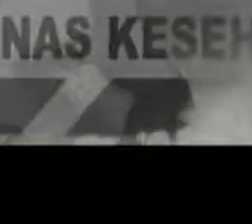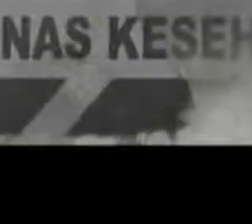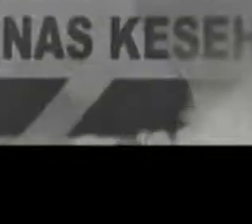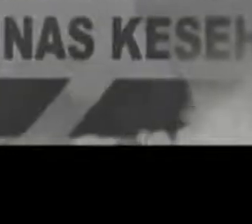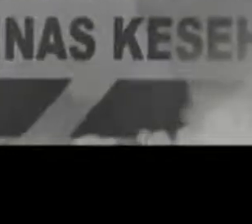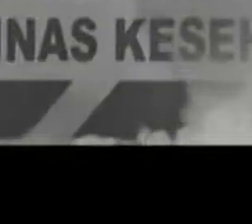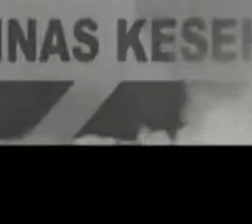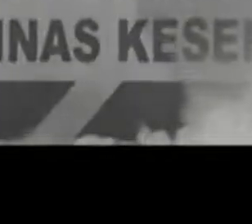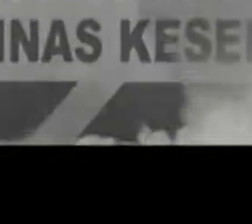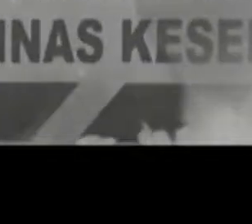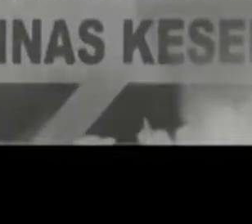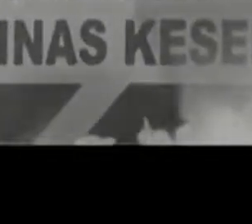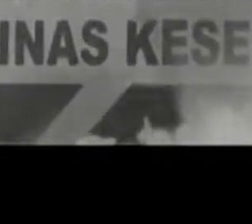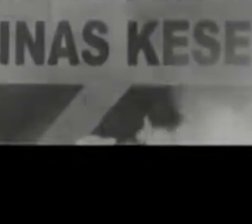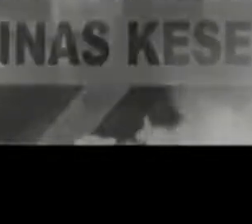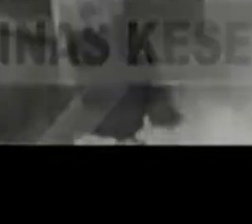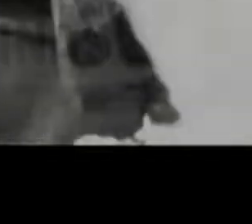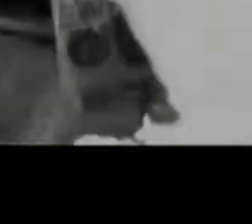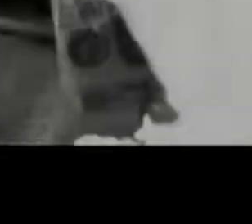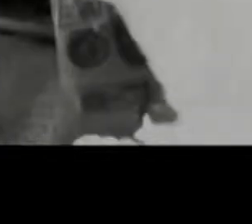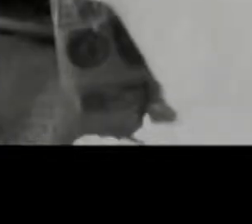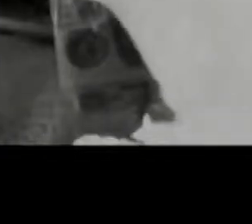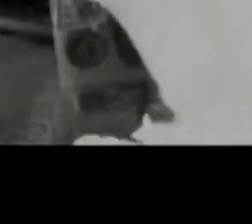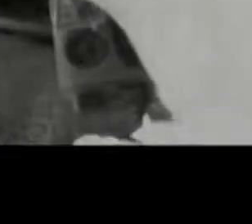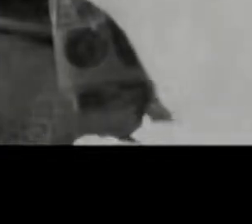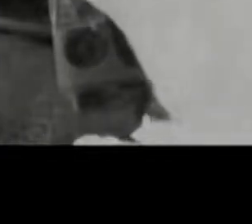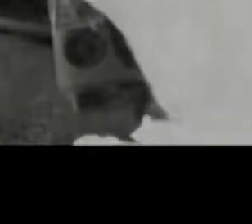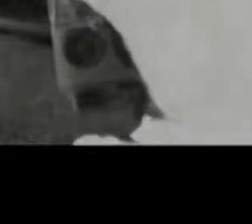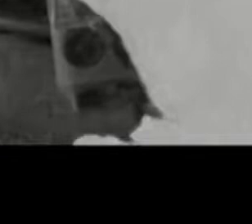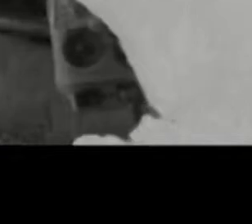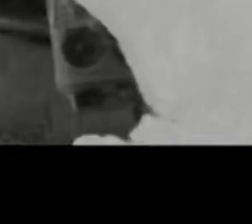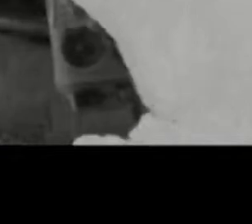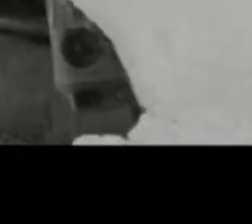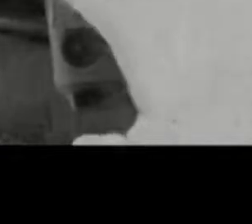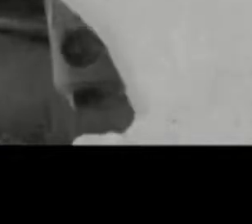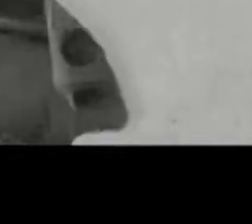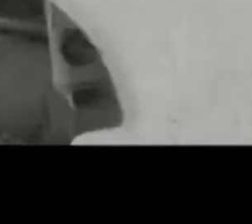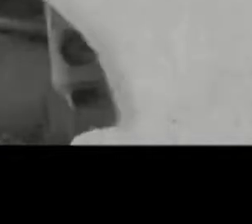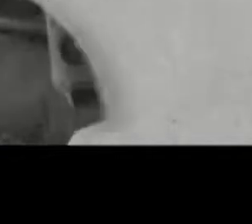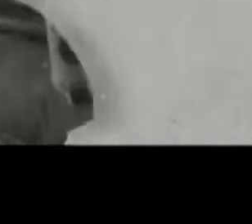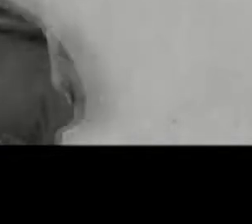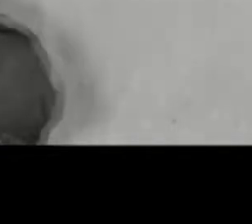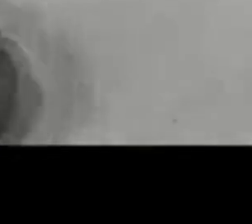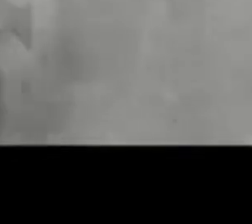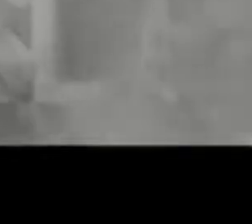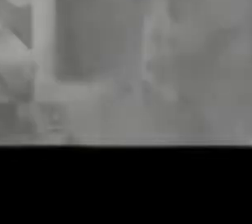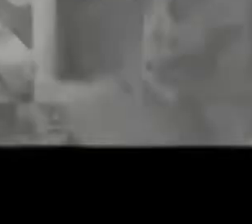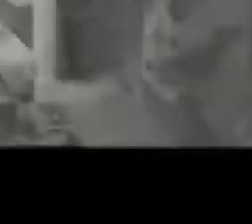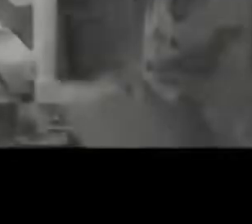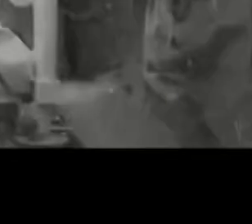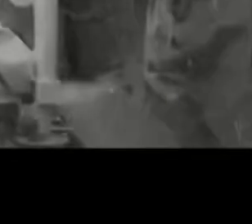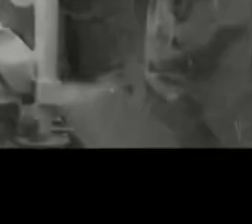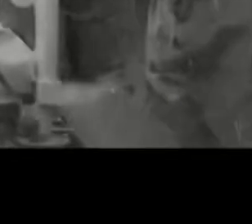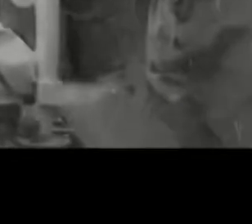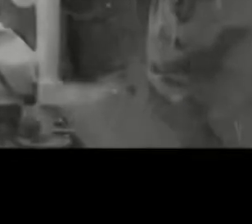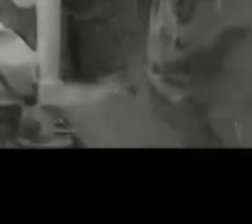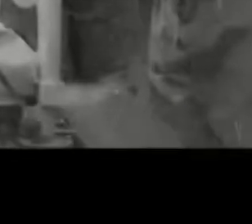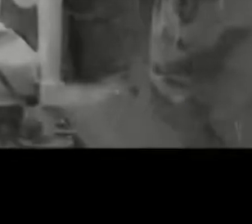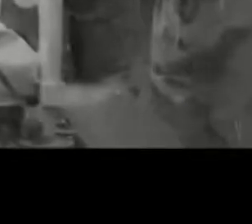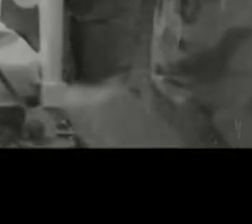Ada mereka yang jatuh. Ada mereka yang sakit. Ada mereka yang kehilangan. Ada mereka yang meninggalkan.